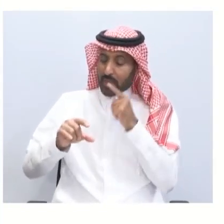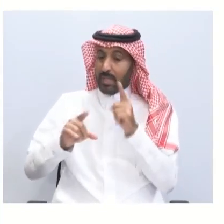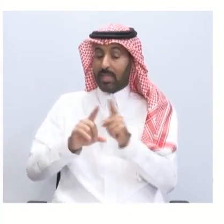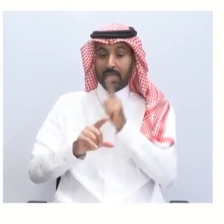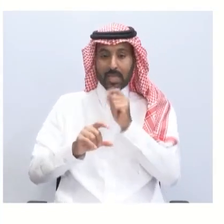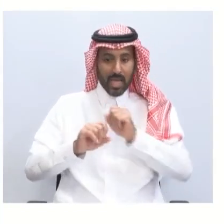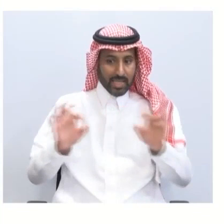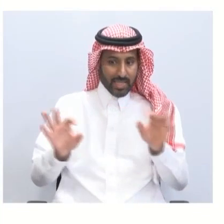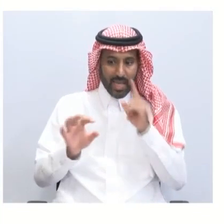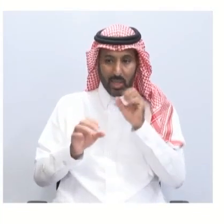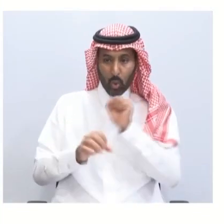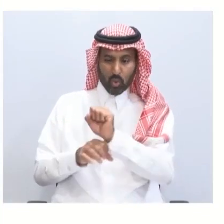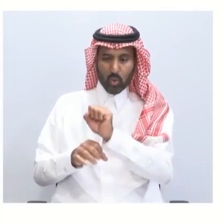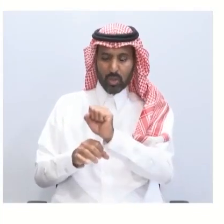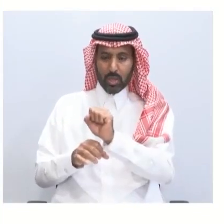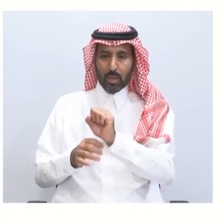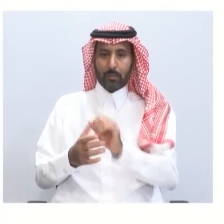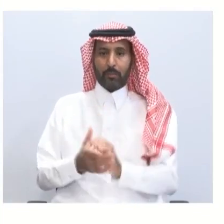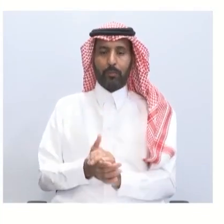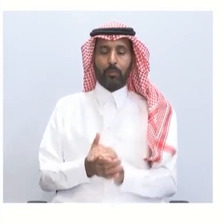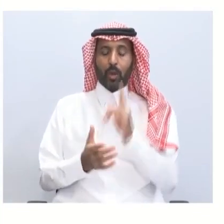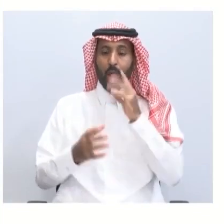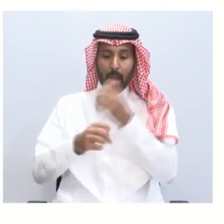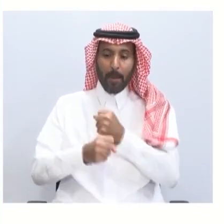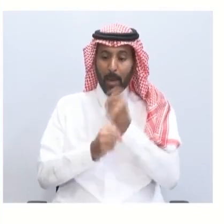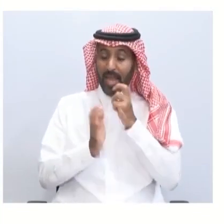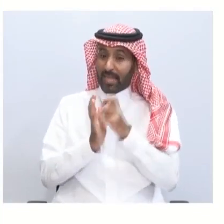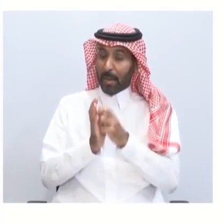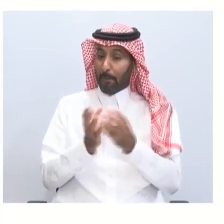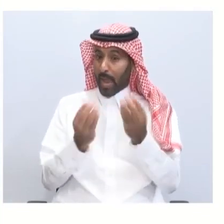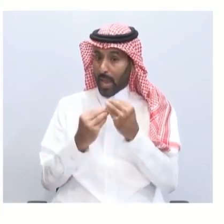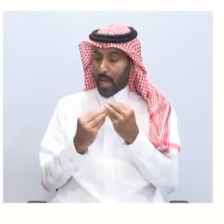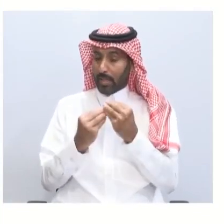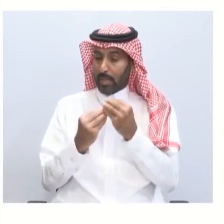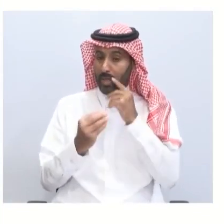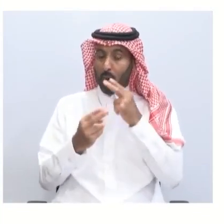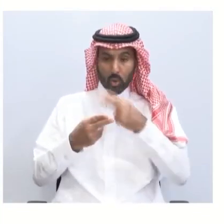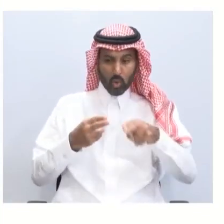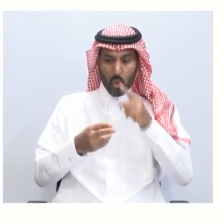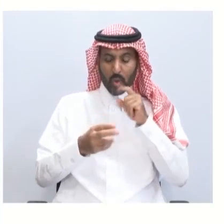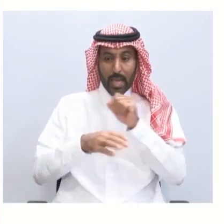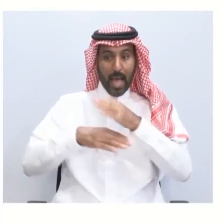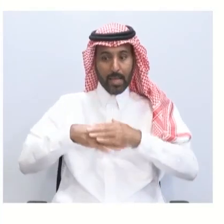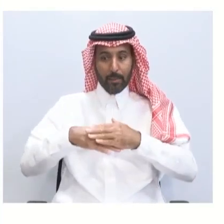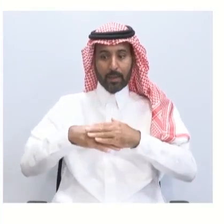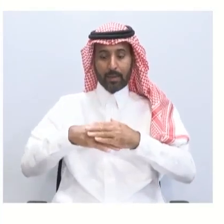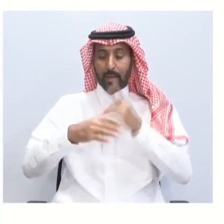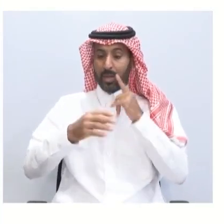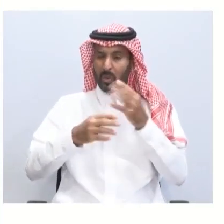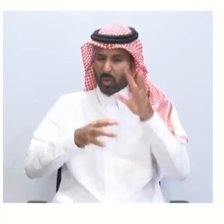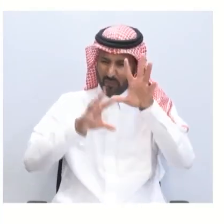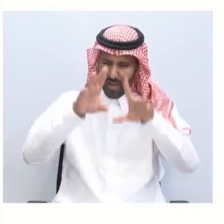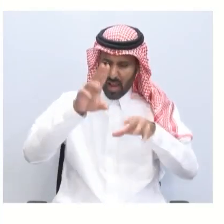سياسه الخصوصيه وحمايه البيانات وشروط الخدمات وتشفير